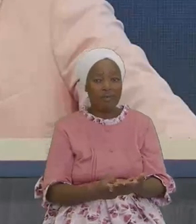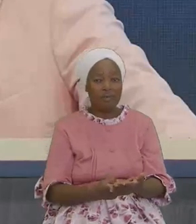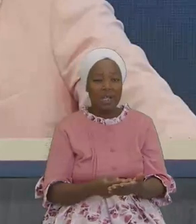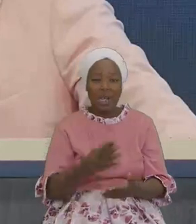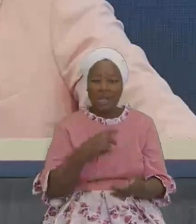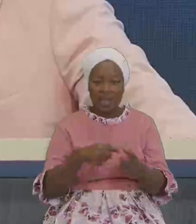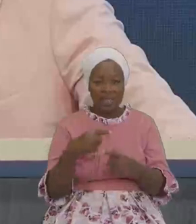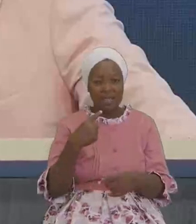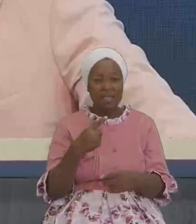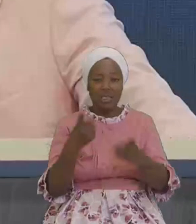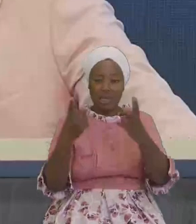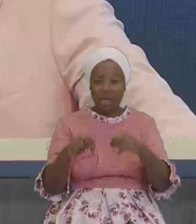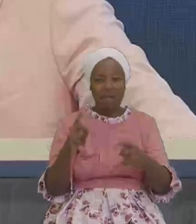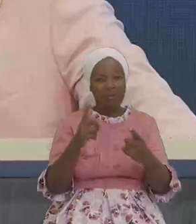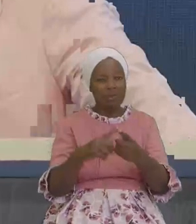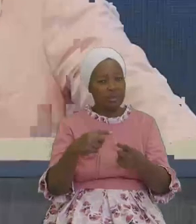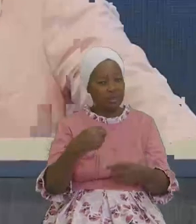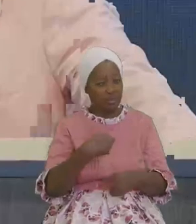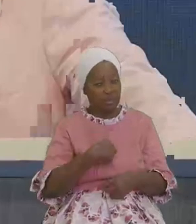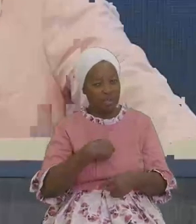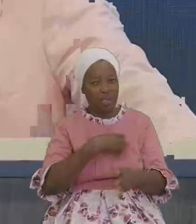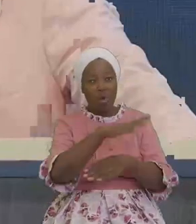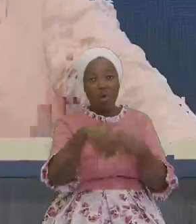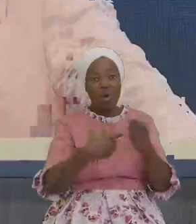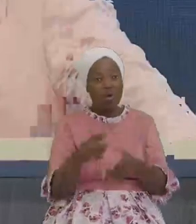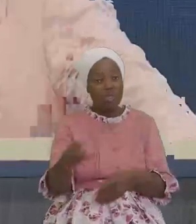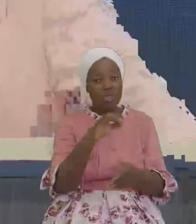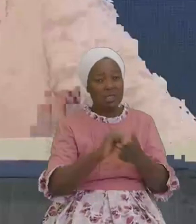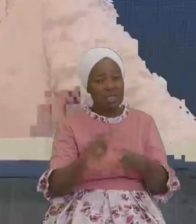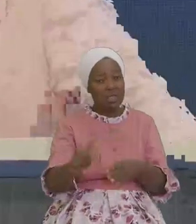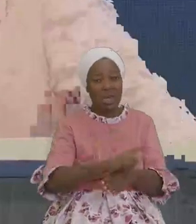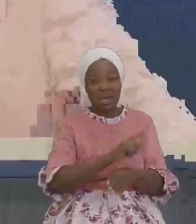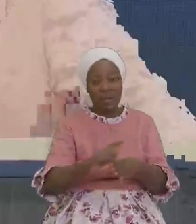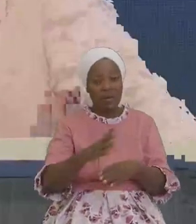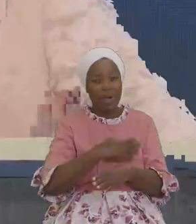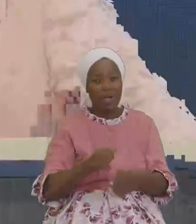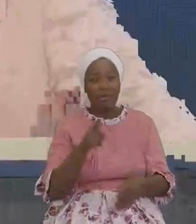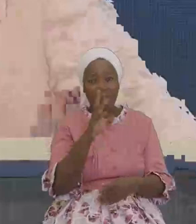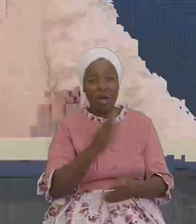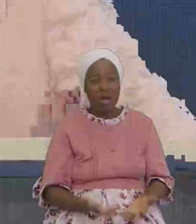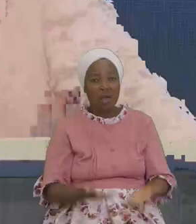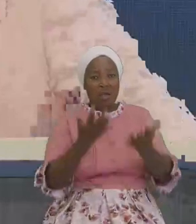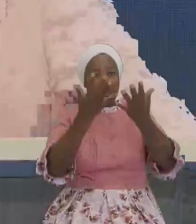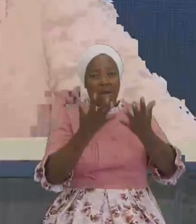dit, venez à moi, vous tous qui êtes fatigués et chargés,